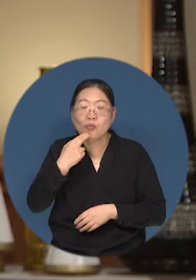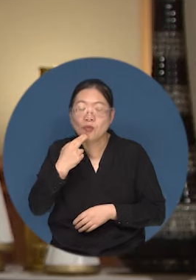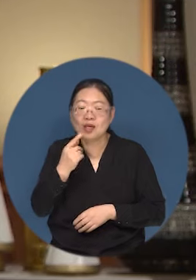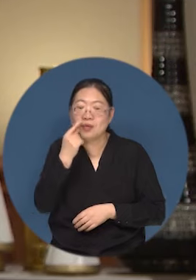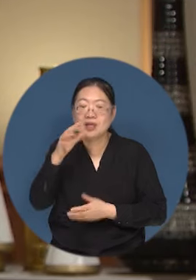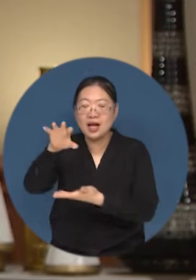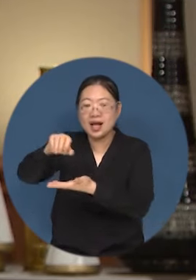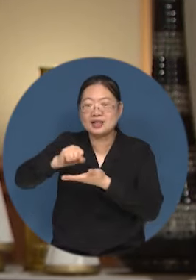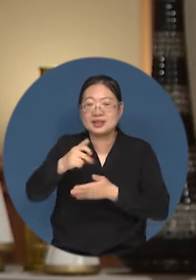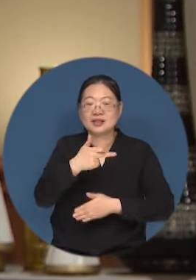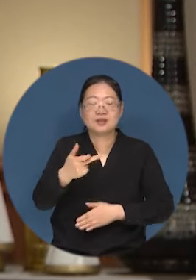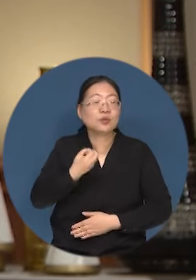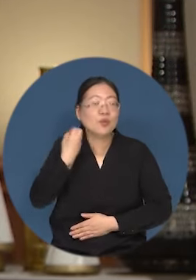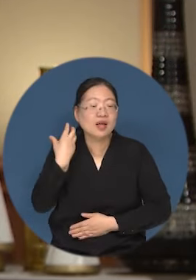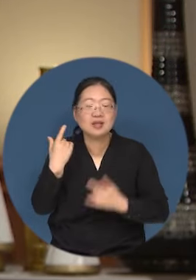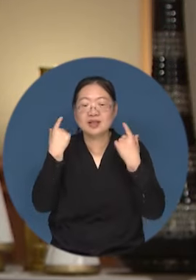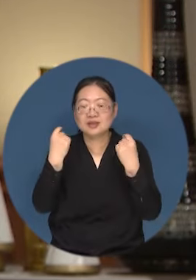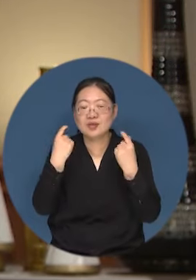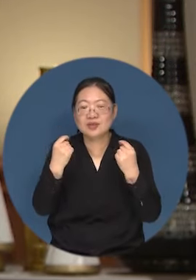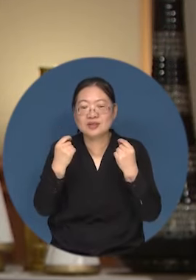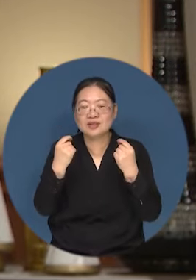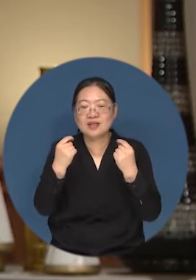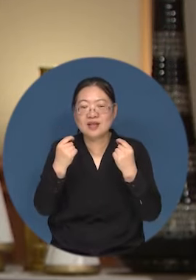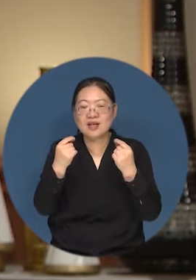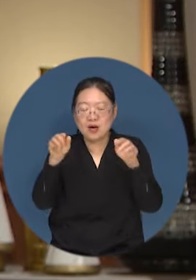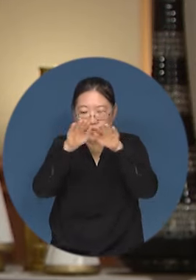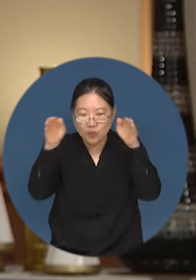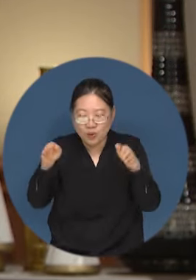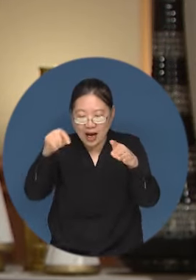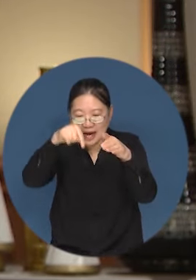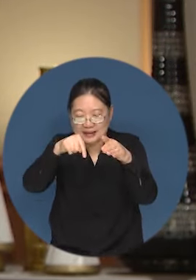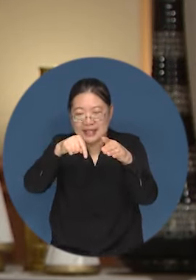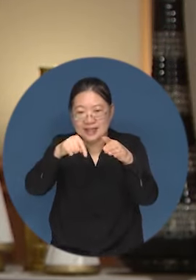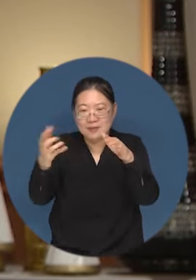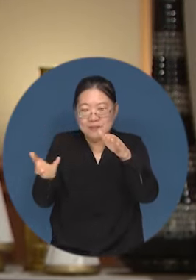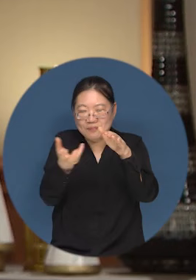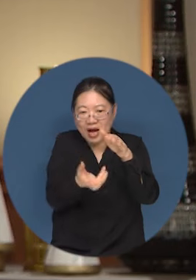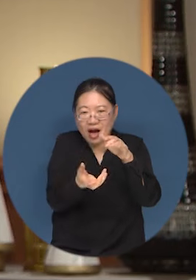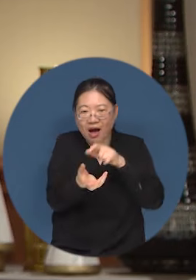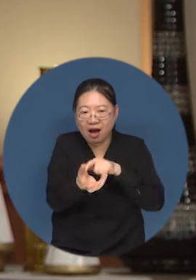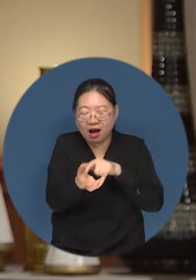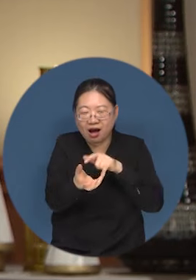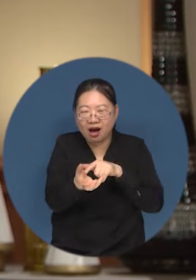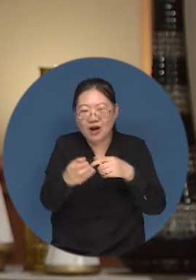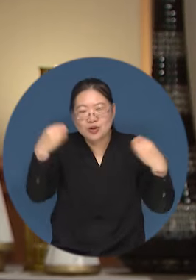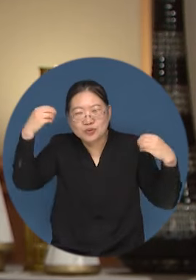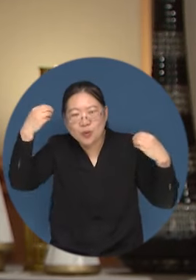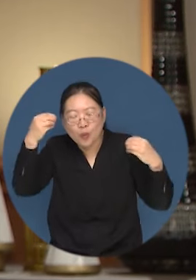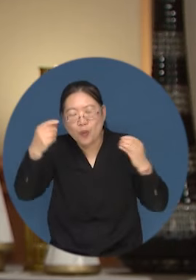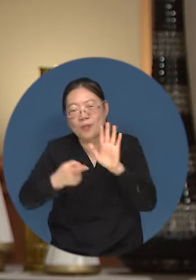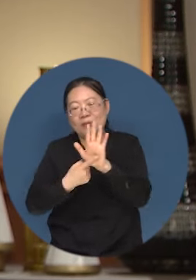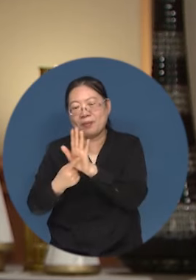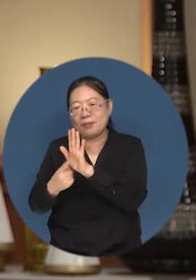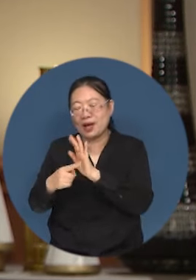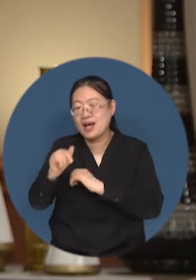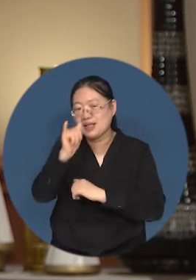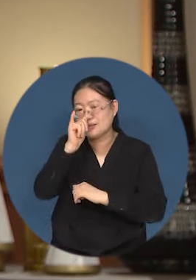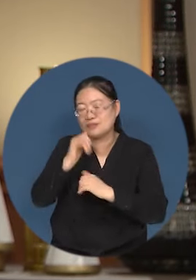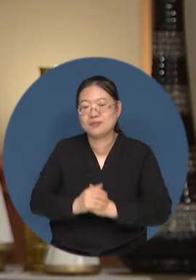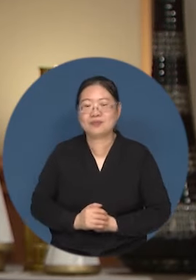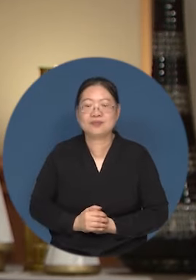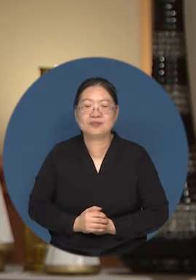일본에서 수입된 큰 돌고래는 아직 남아 있습니다. 아직 쇼를 하는 데가 있어요? 네, 아직 있습니다. 이 수입된